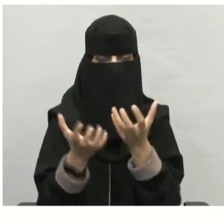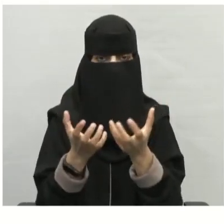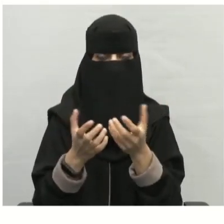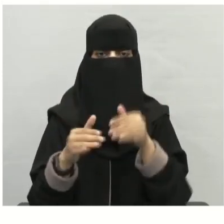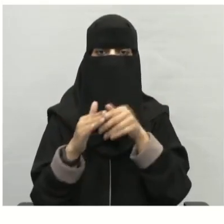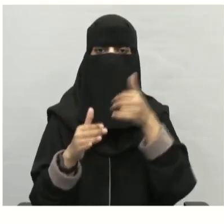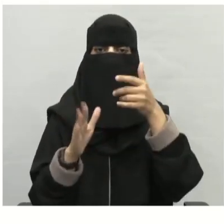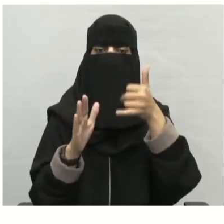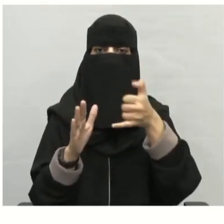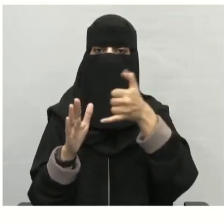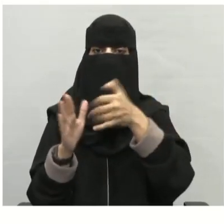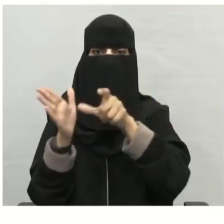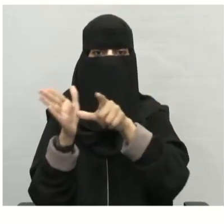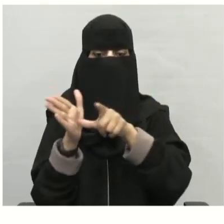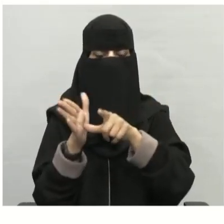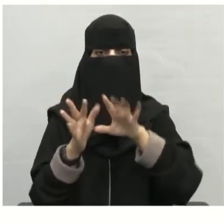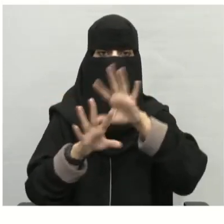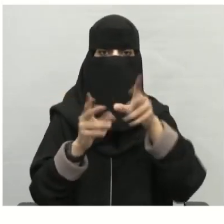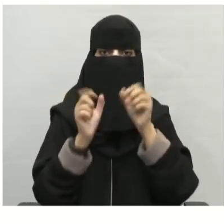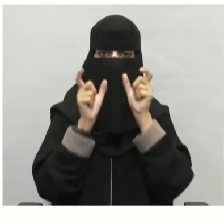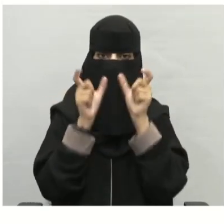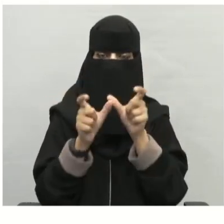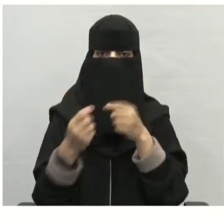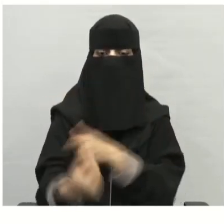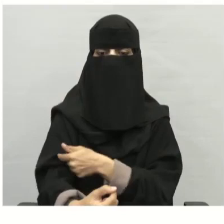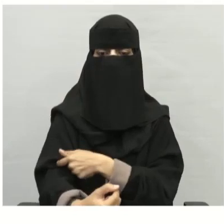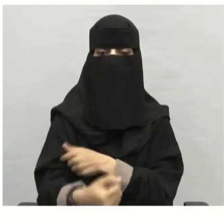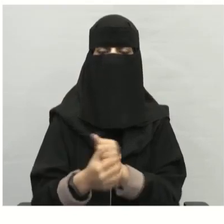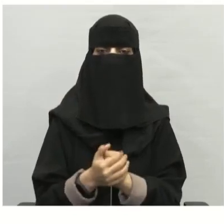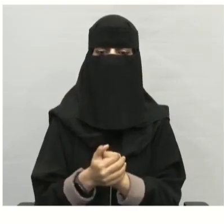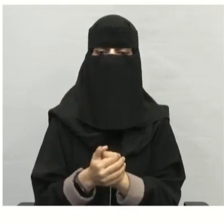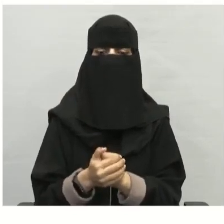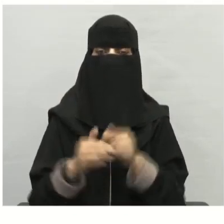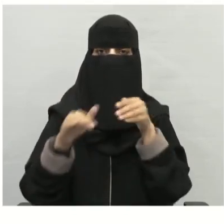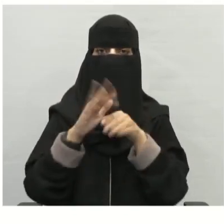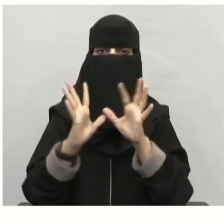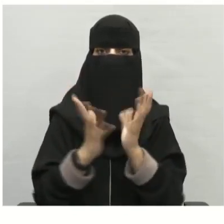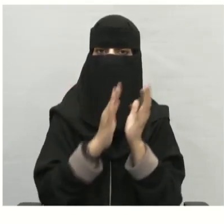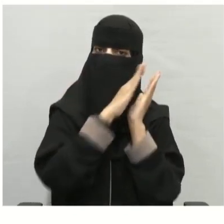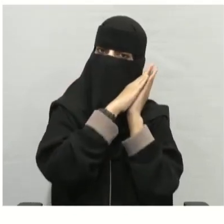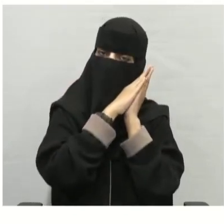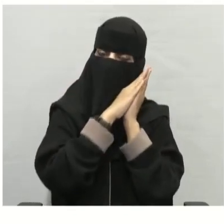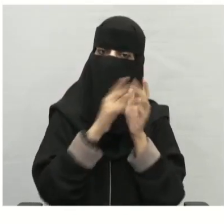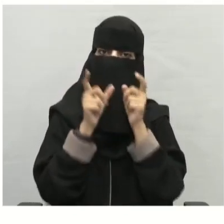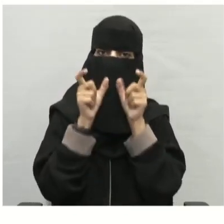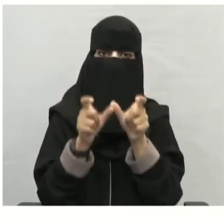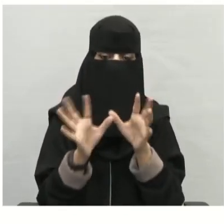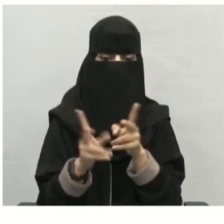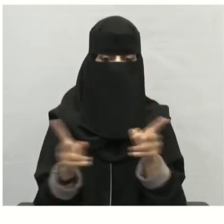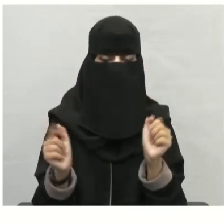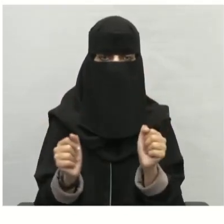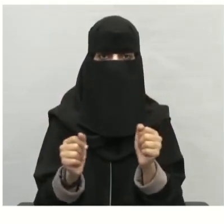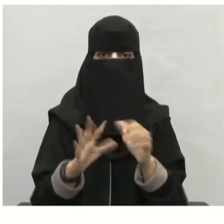المياه كلها احتاج الى وقايه صحيه ذكرنا من داخل الغرف ماذا احتاج للوقايه الصحيه